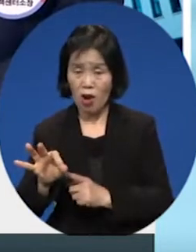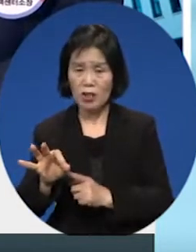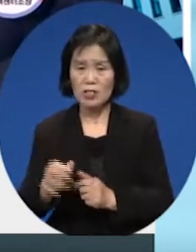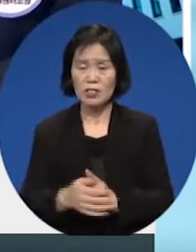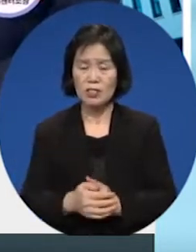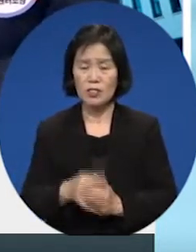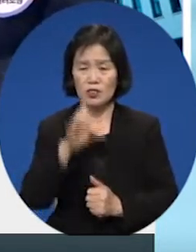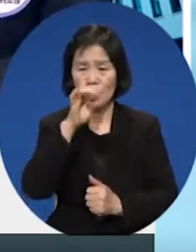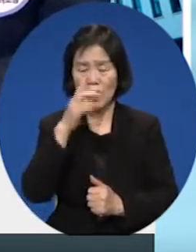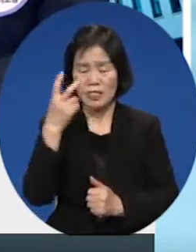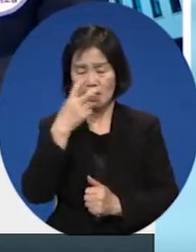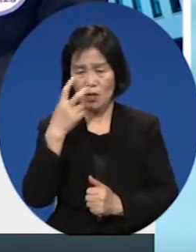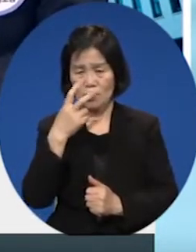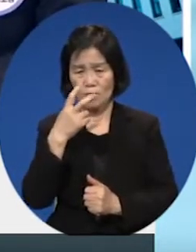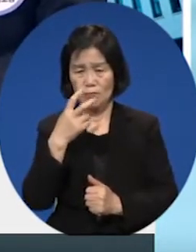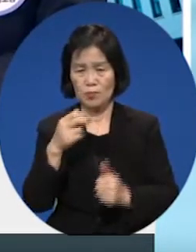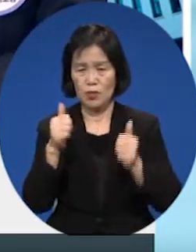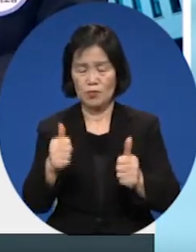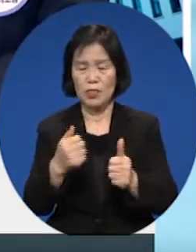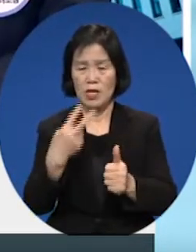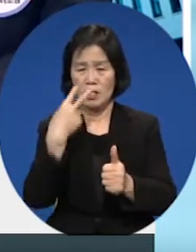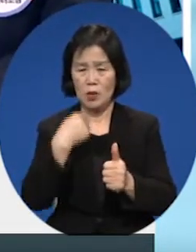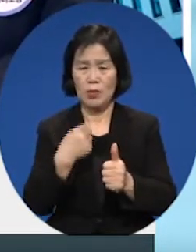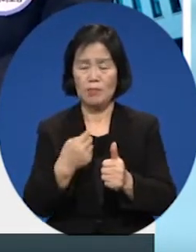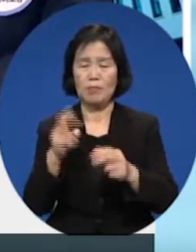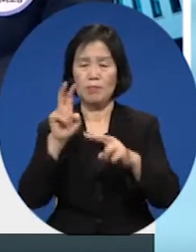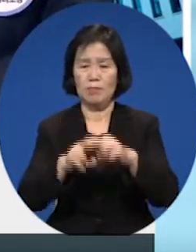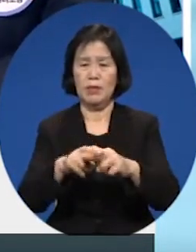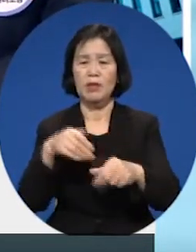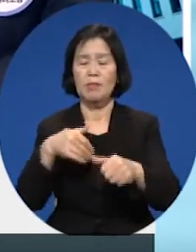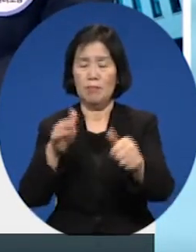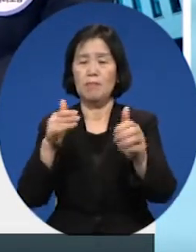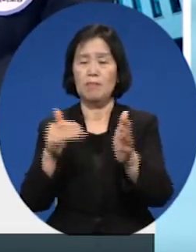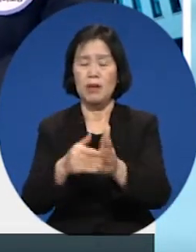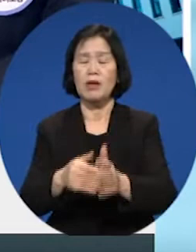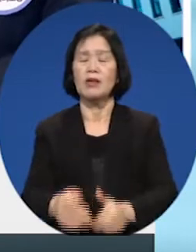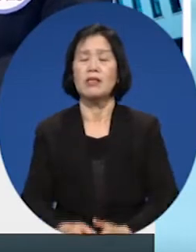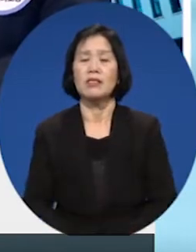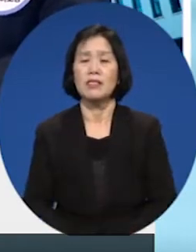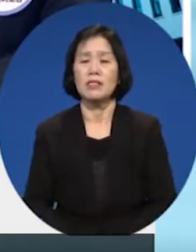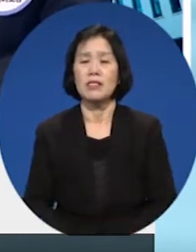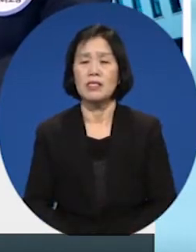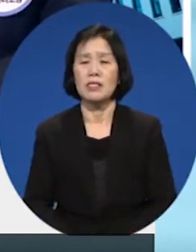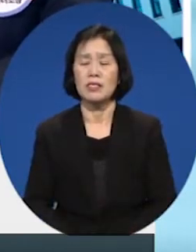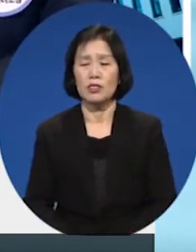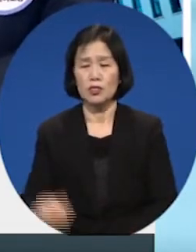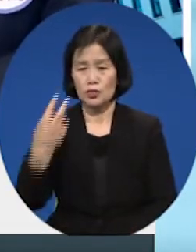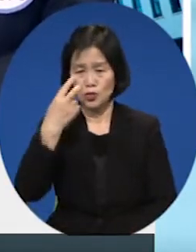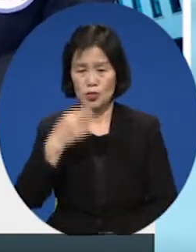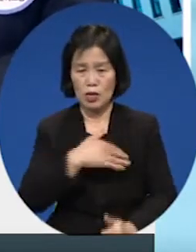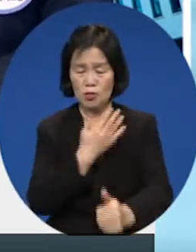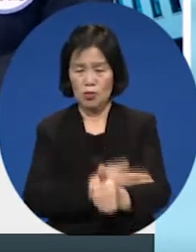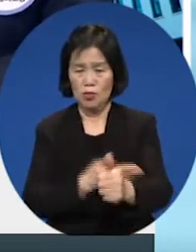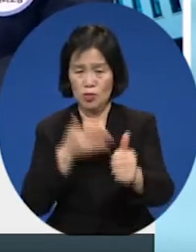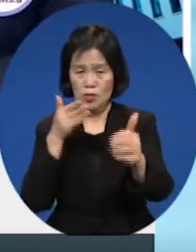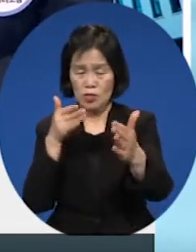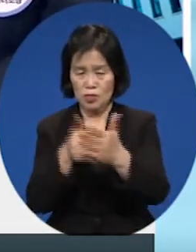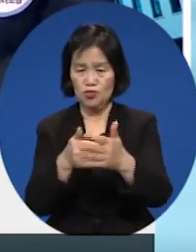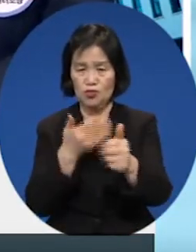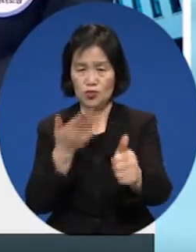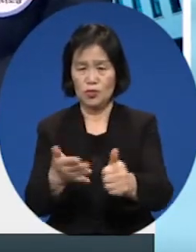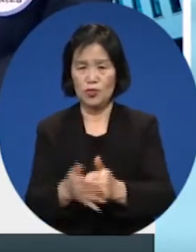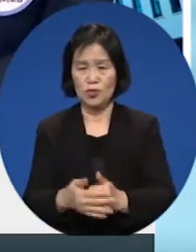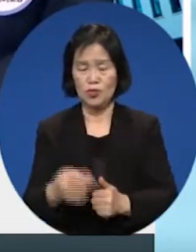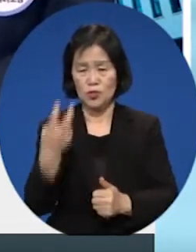중앙지검 검사 로 겸임 발령했다 거 든요 이것은 요 수 4권까지 중 거예요 간찰 연구가 같은 un